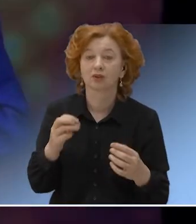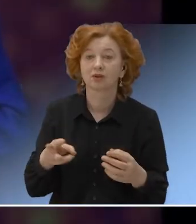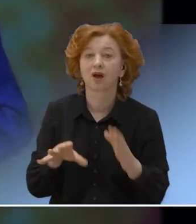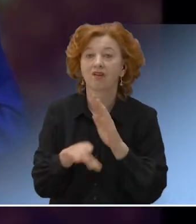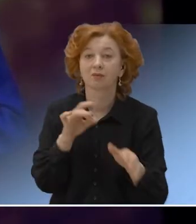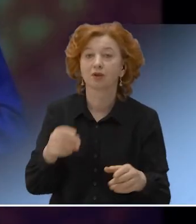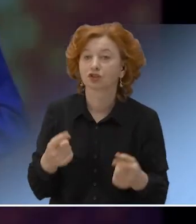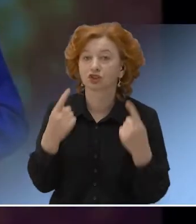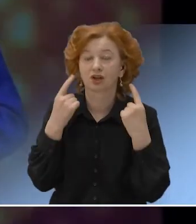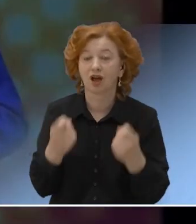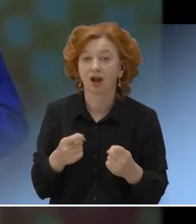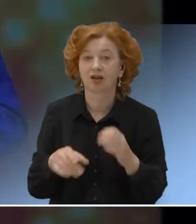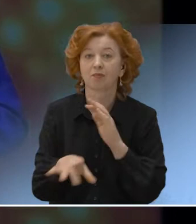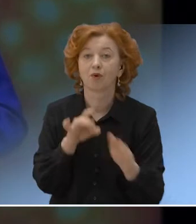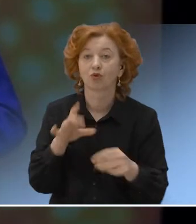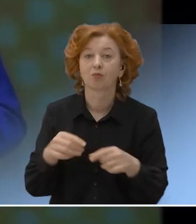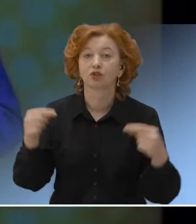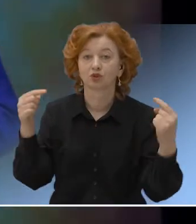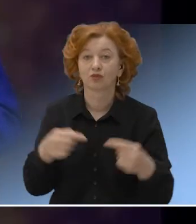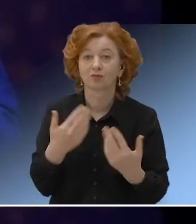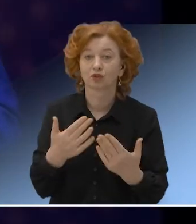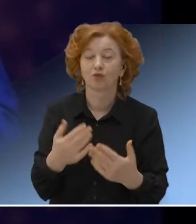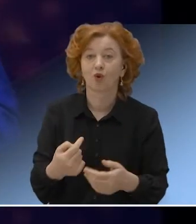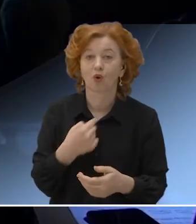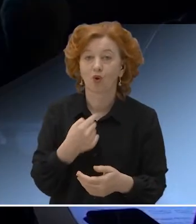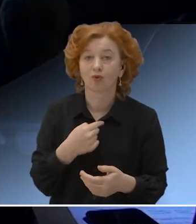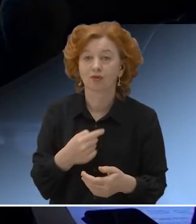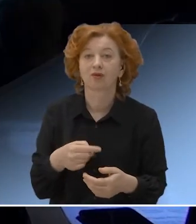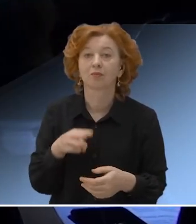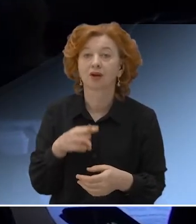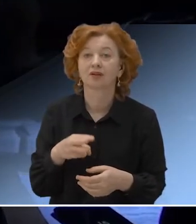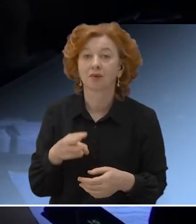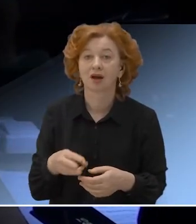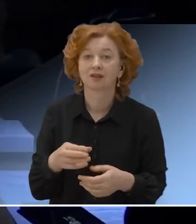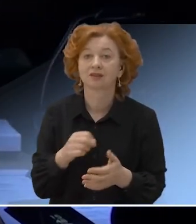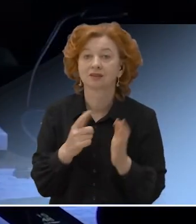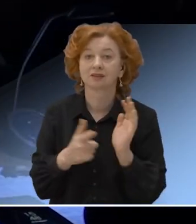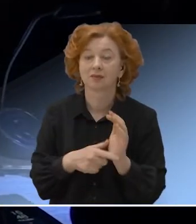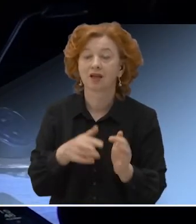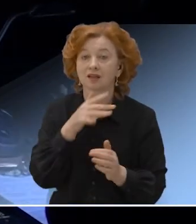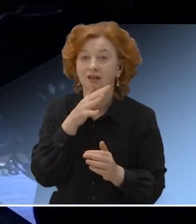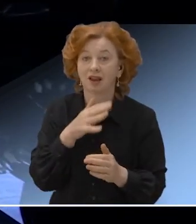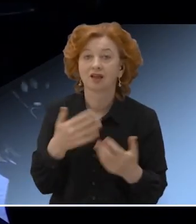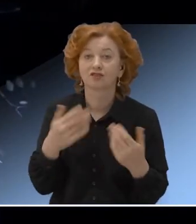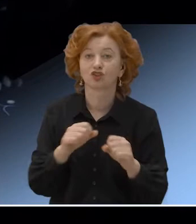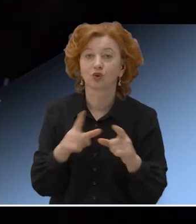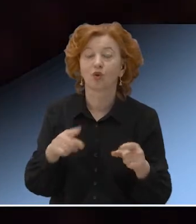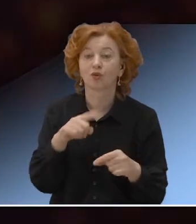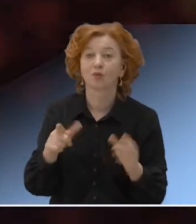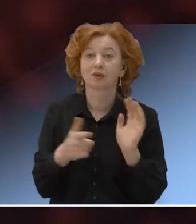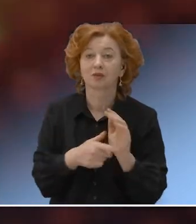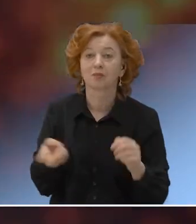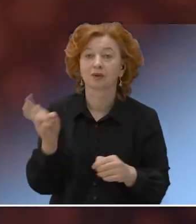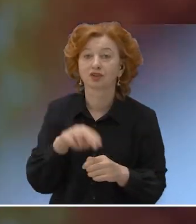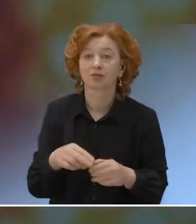выбранную композицию шикарно подобранной и соответствующей его голосу. Марина Макаренко, 17 лет учащаяся школы номер